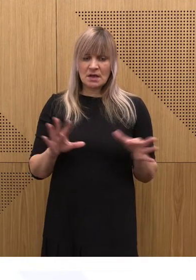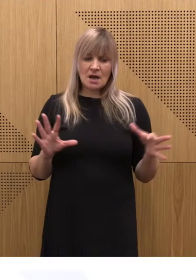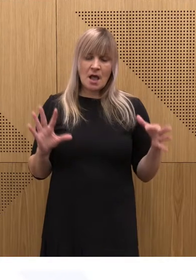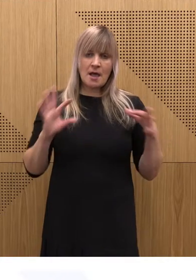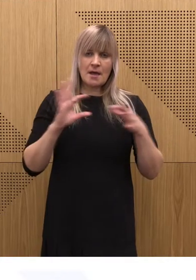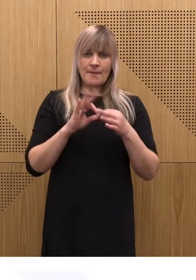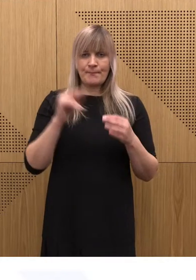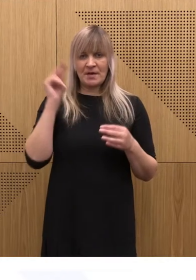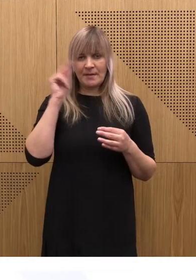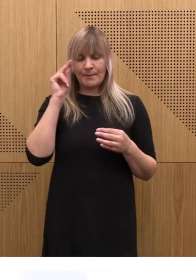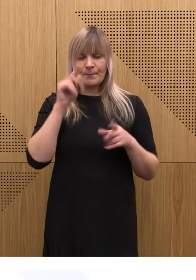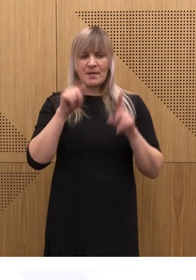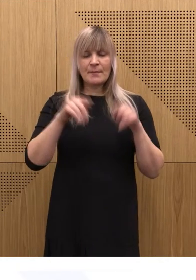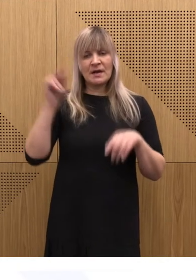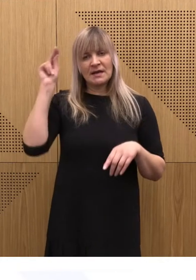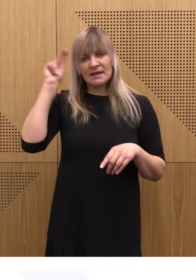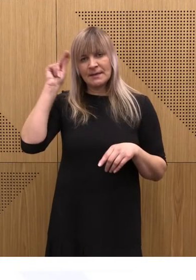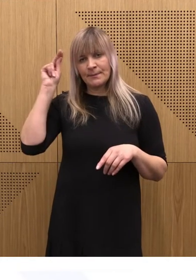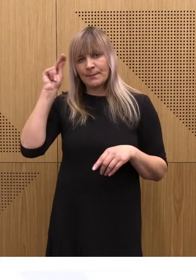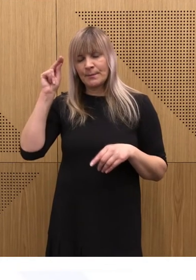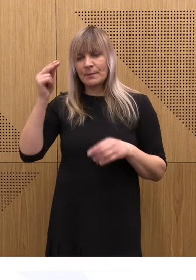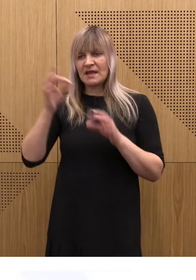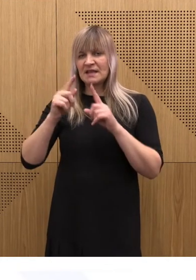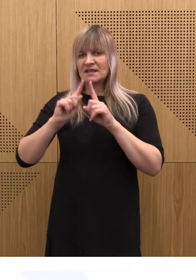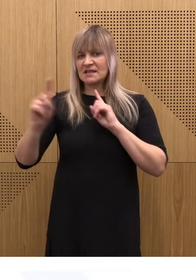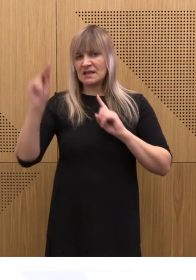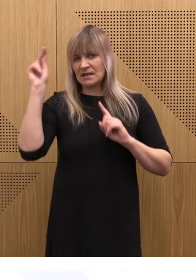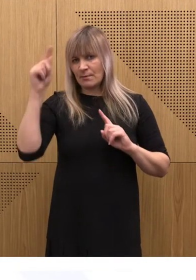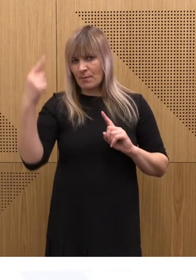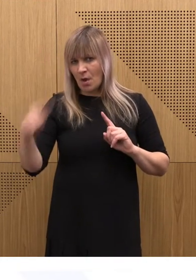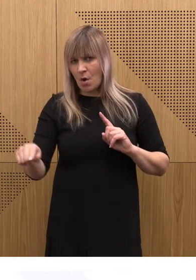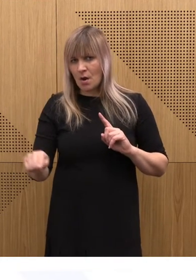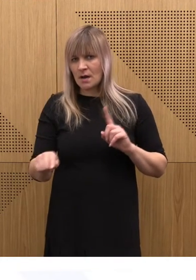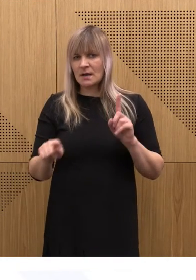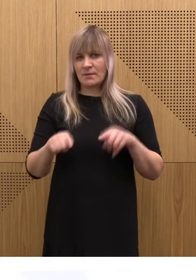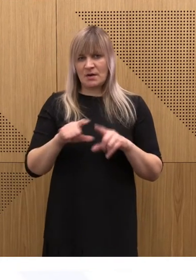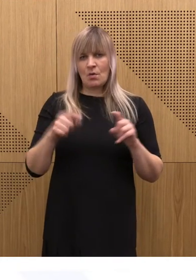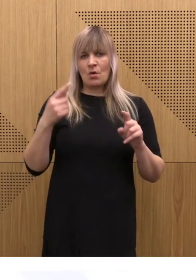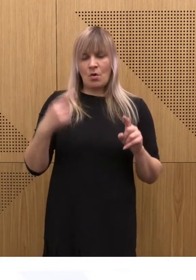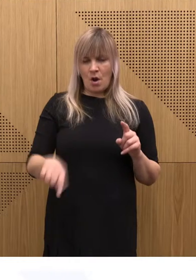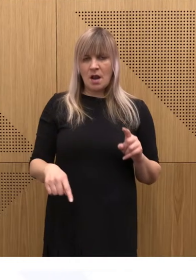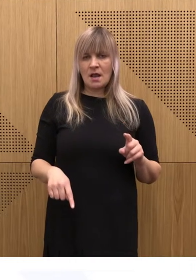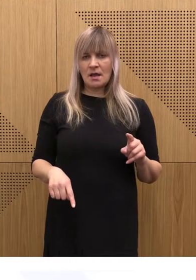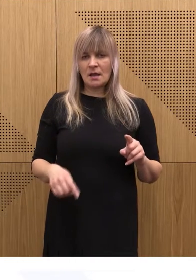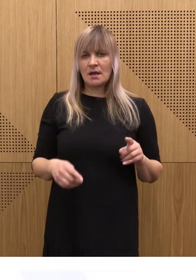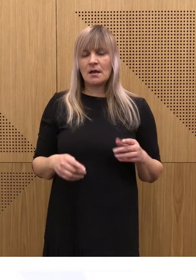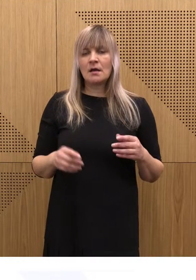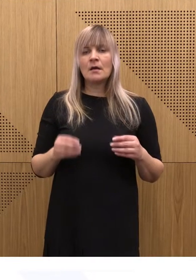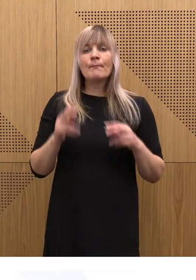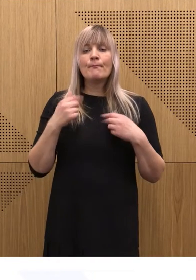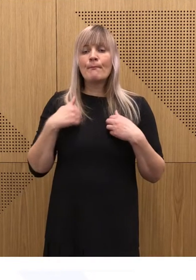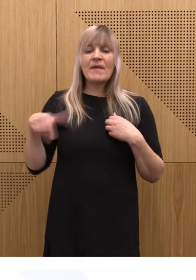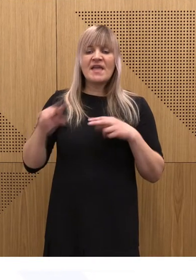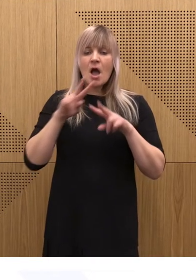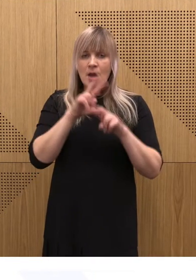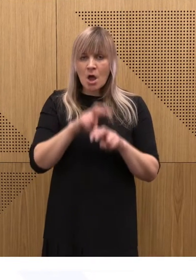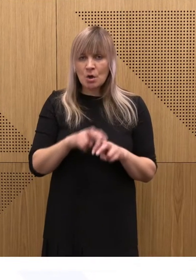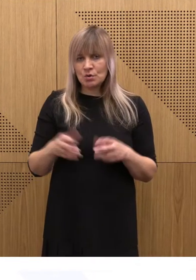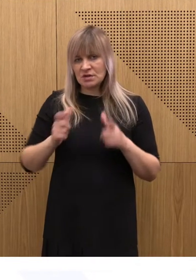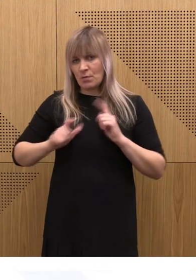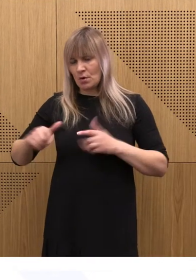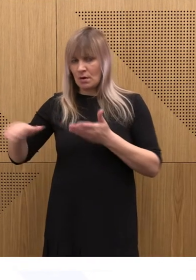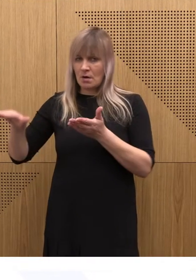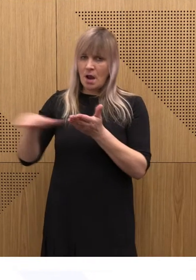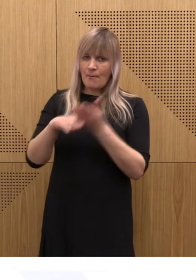hübriidõppe, kus siis teatud klassid läksid distantsõppele, koolid läksid distantsõppele. Me analüüsime, siin on ka ülikoolid meil appi tulemas ja